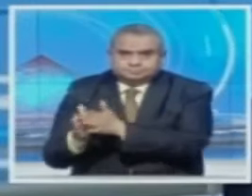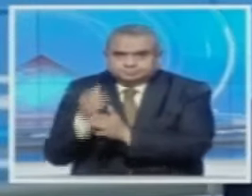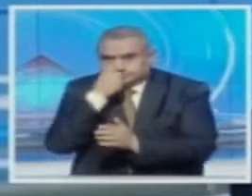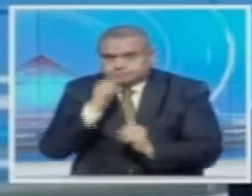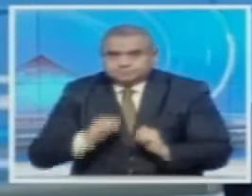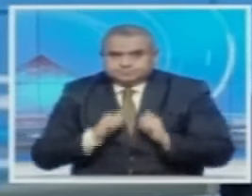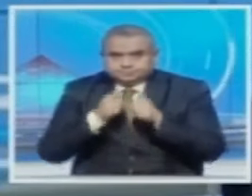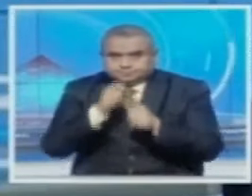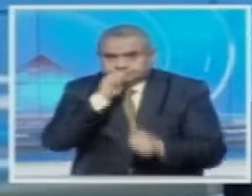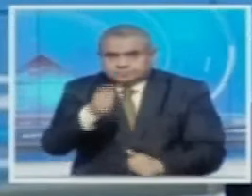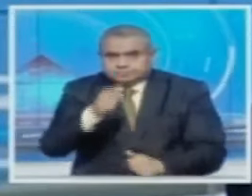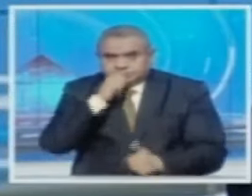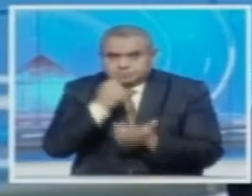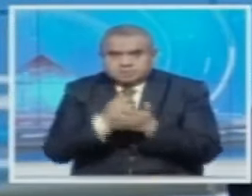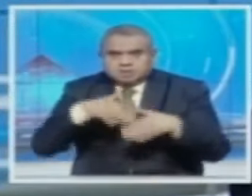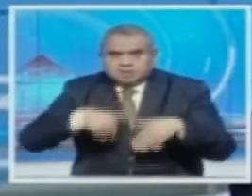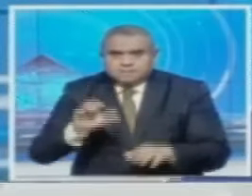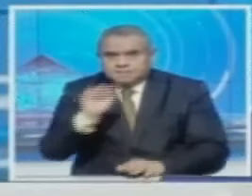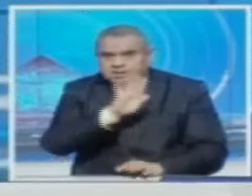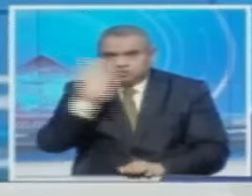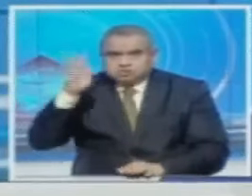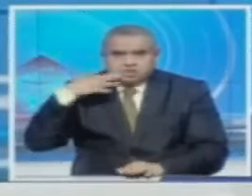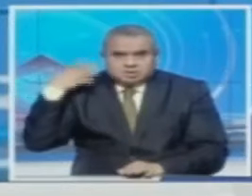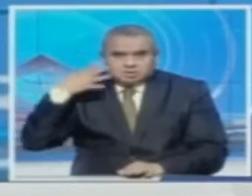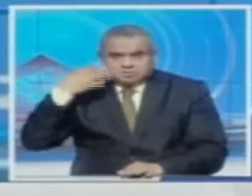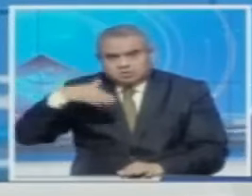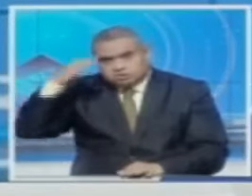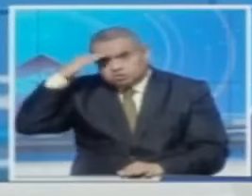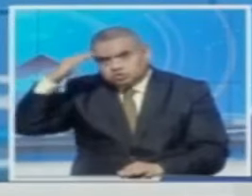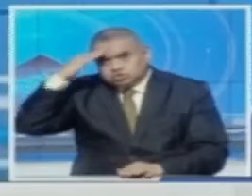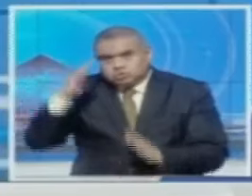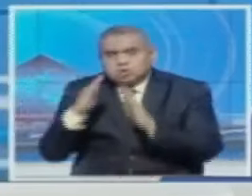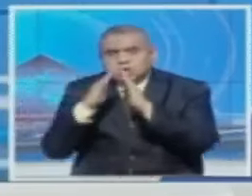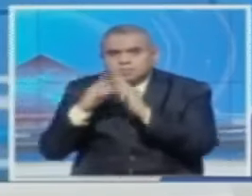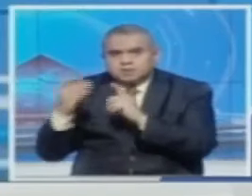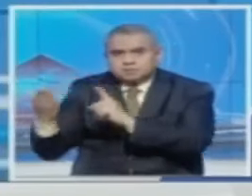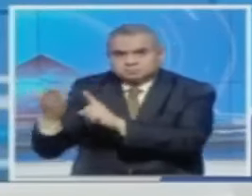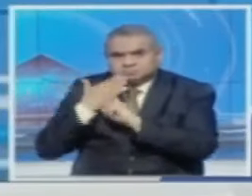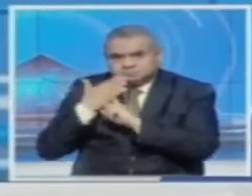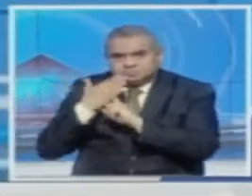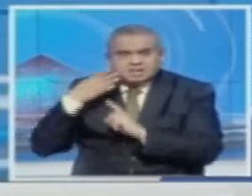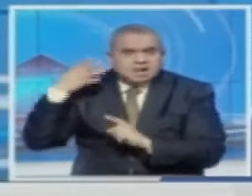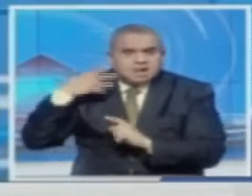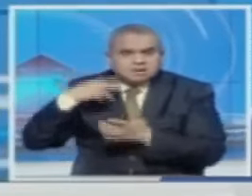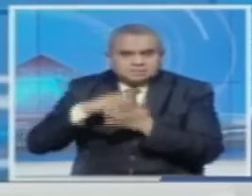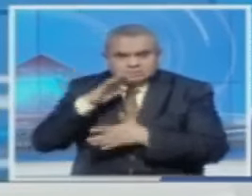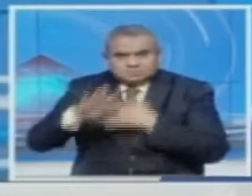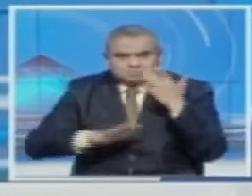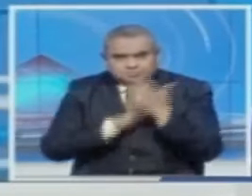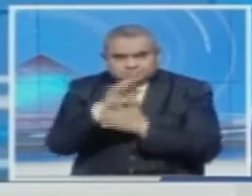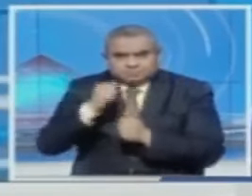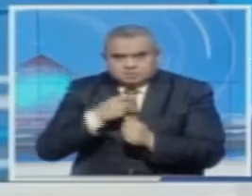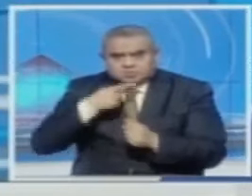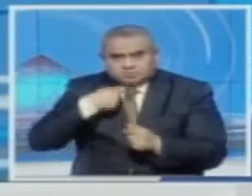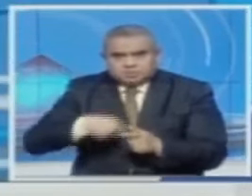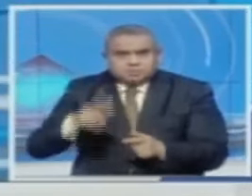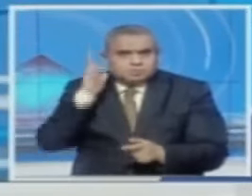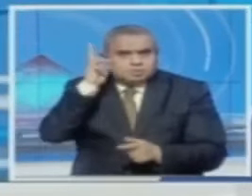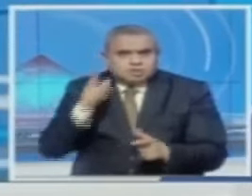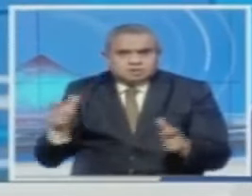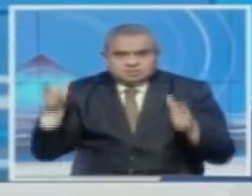توجه المتحدث باسم مجلس النواب الليبي من جانبه بالشكر إلى مصر لمساندتها ليبيا في محنتها.